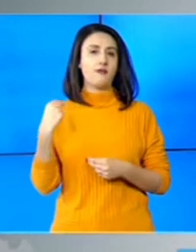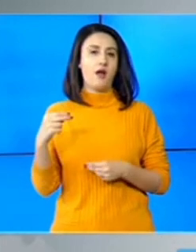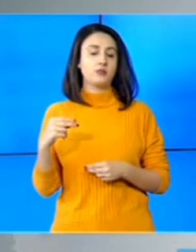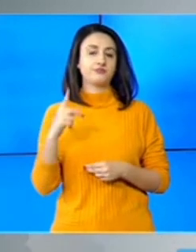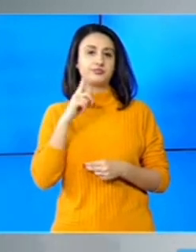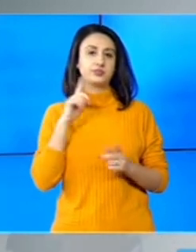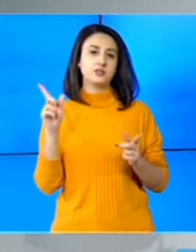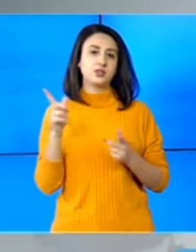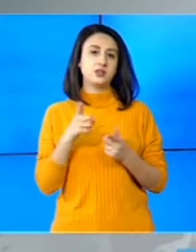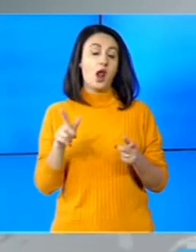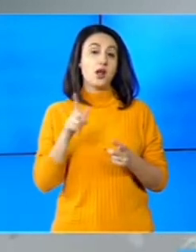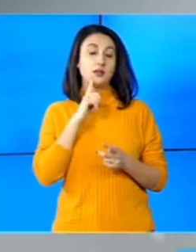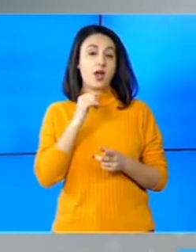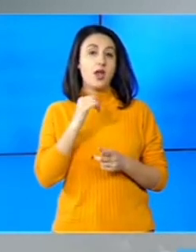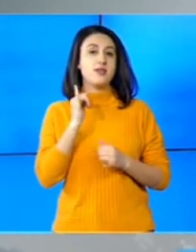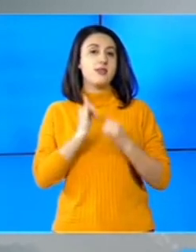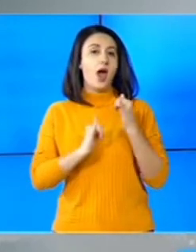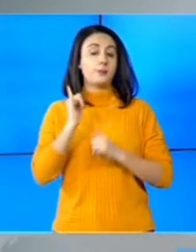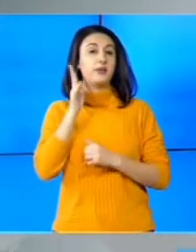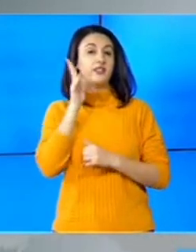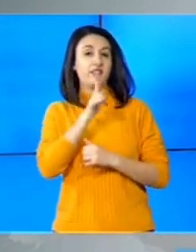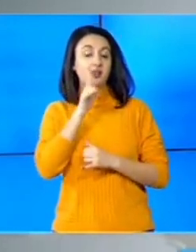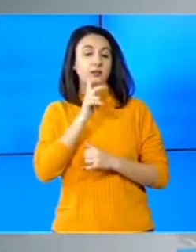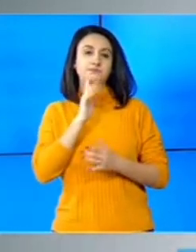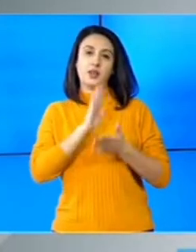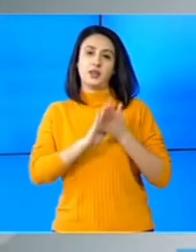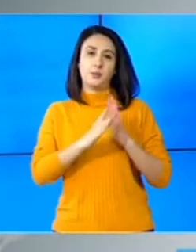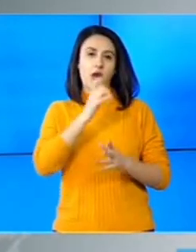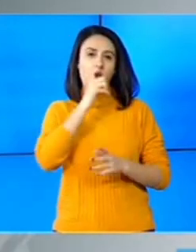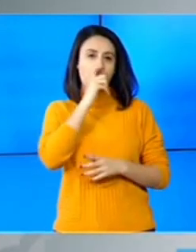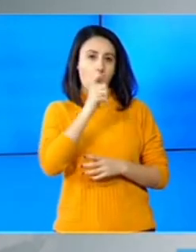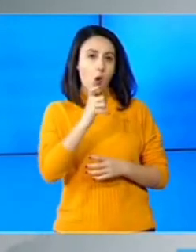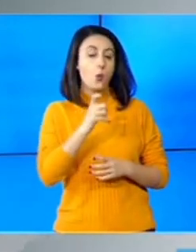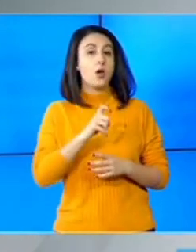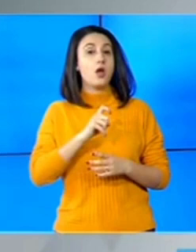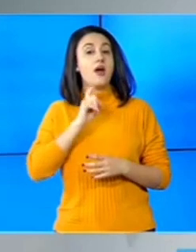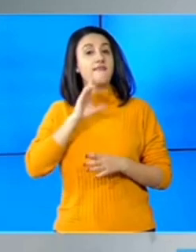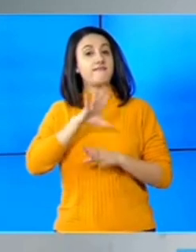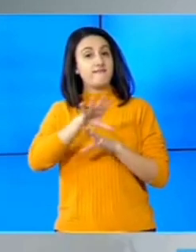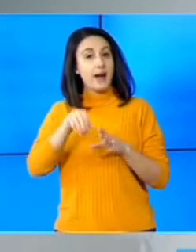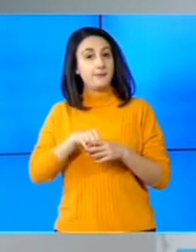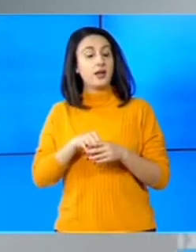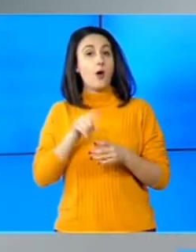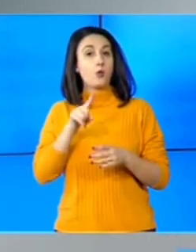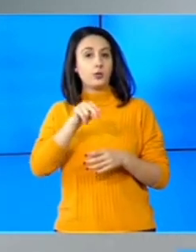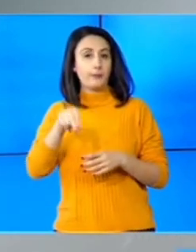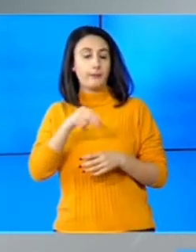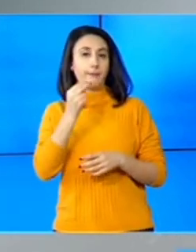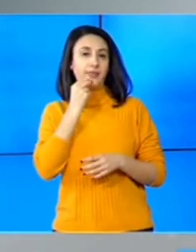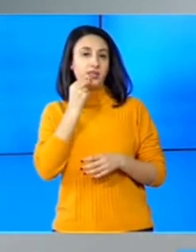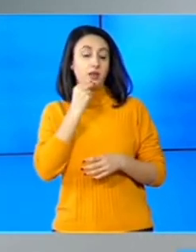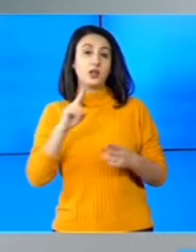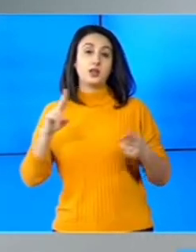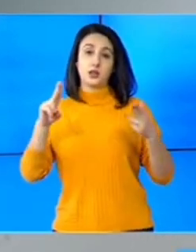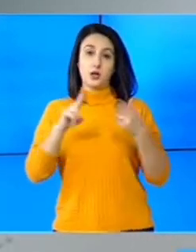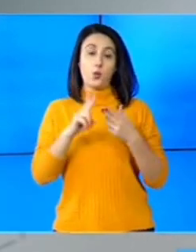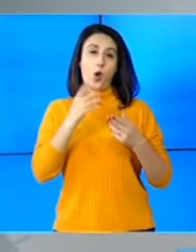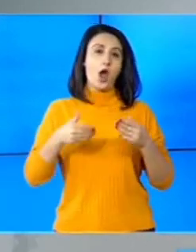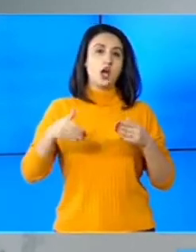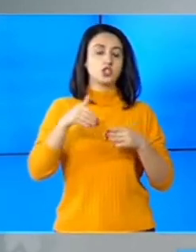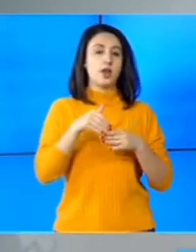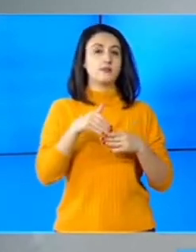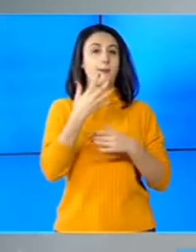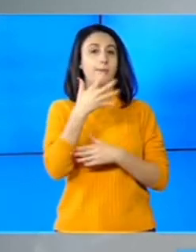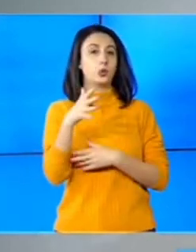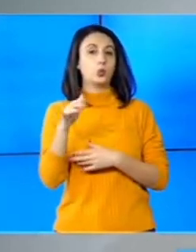s-a terminat cu o tragedie pentru o familie din Mureș. Oamenii se aflau la un picnic din localitatea Mădăraș. La întâlnire s-a aflat și un angajat al